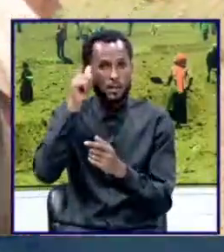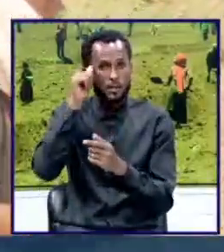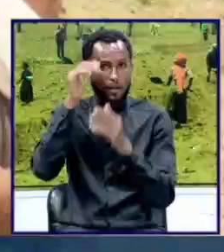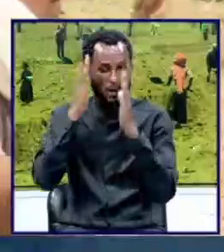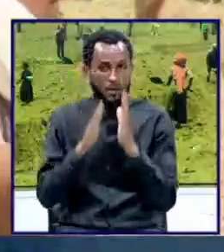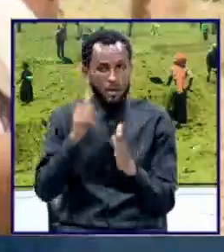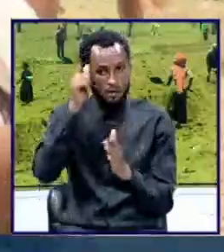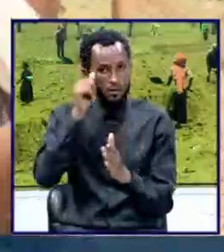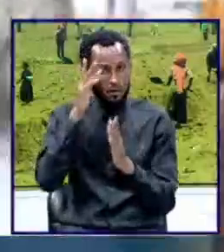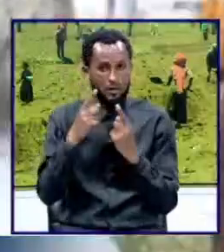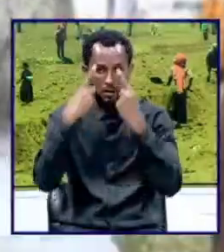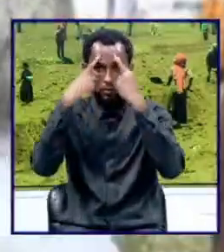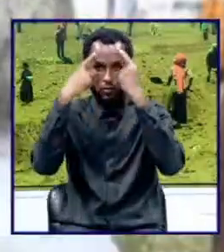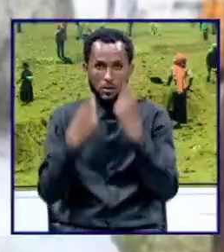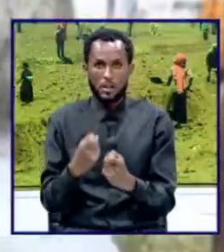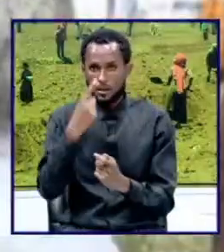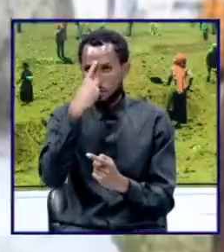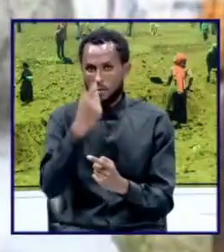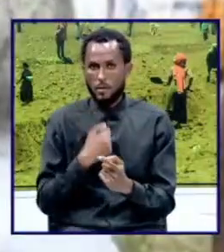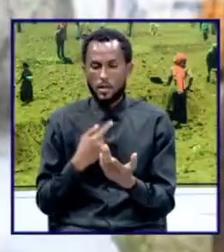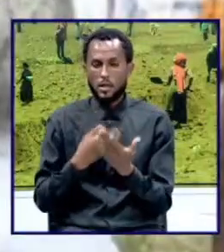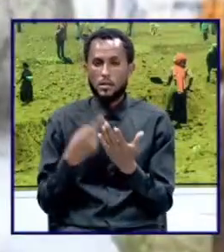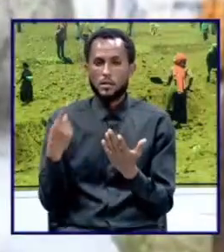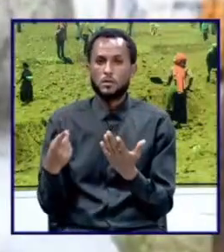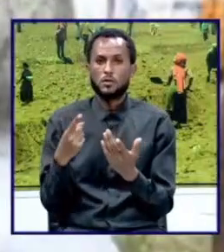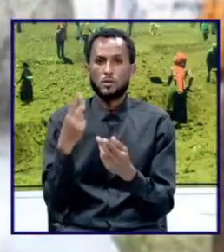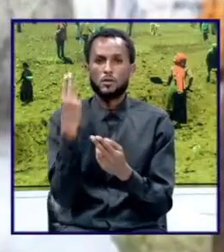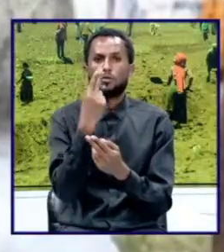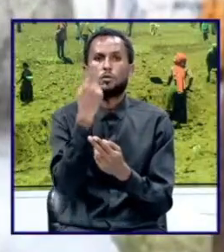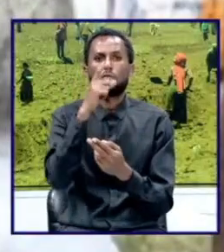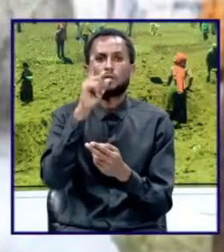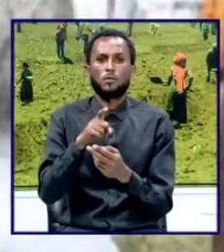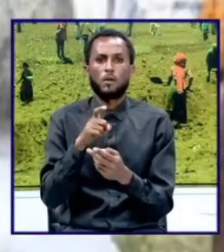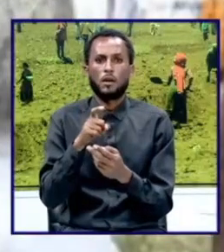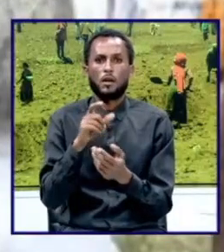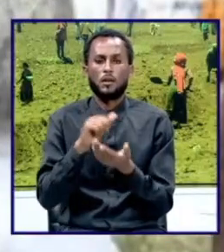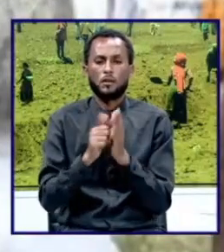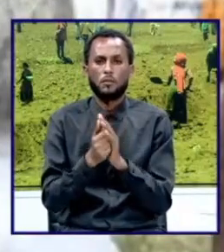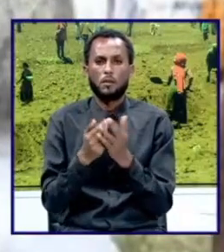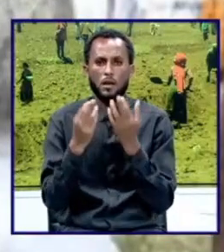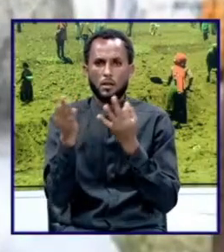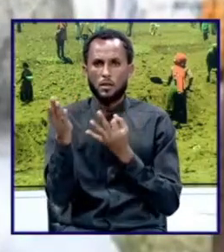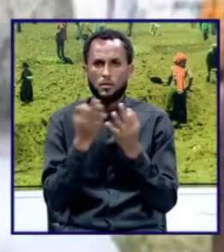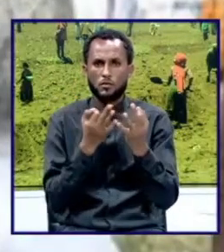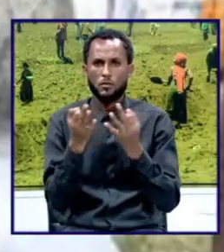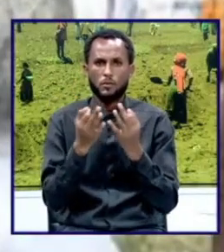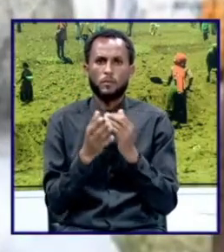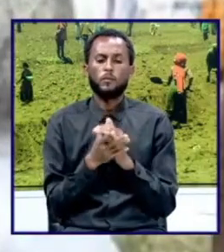ኤርትራውያን ጥራሕ ከም ዝውሰን ብምእማን እዚ እዋን እዚ ክጥቀመሉ ከም ዝግባእ ድማ ተላብዩ።